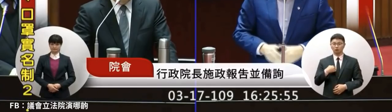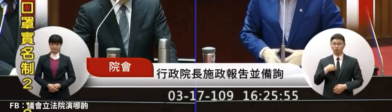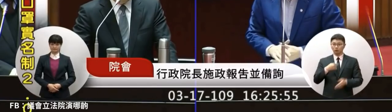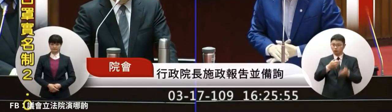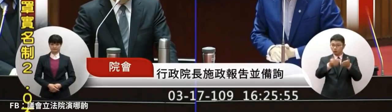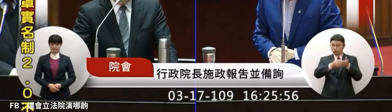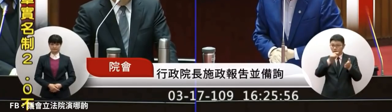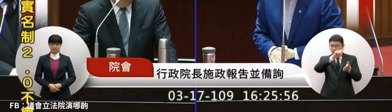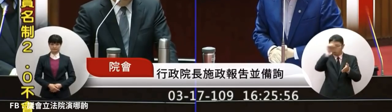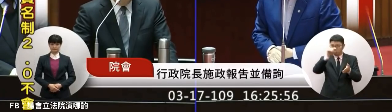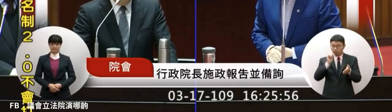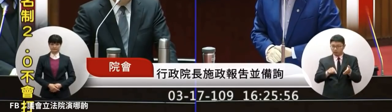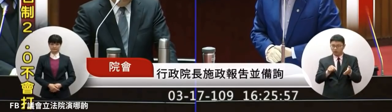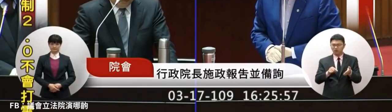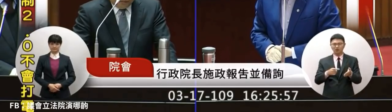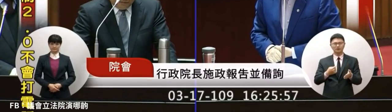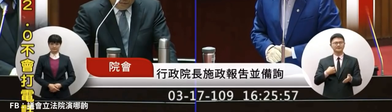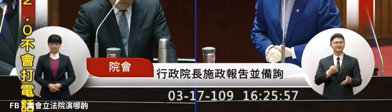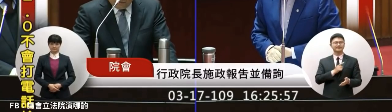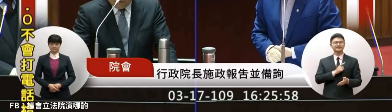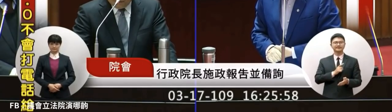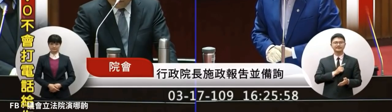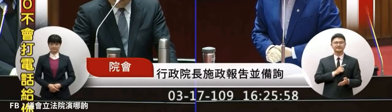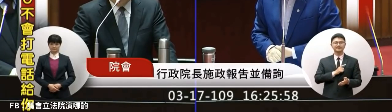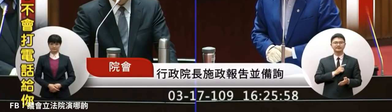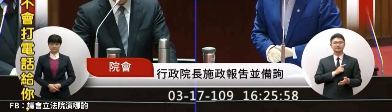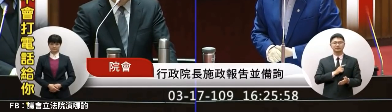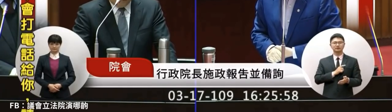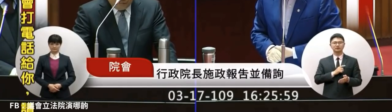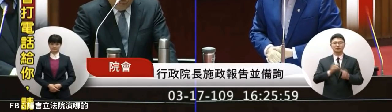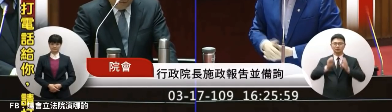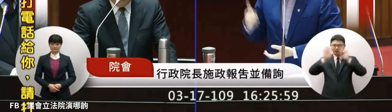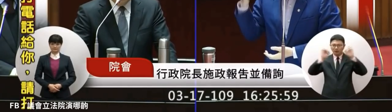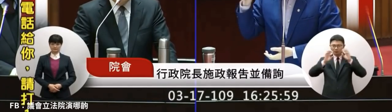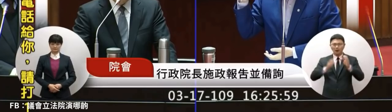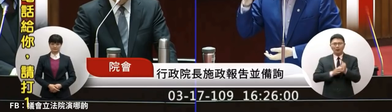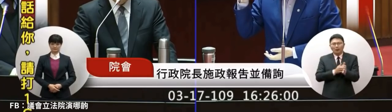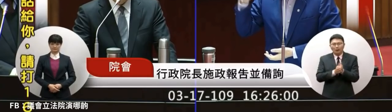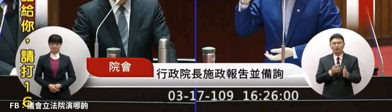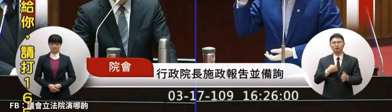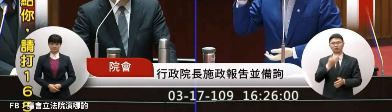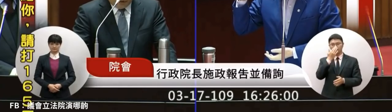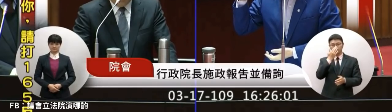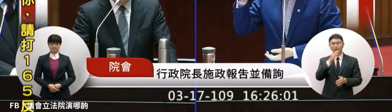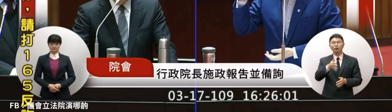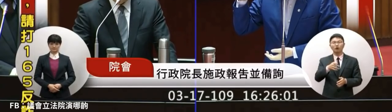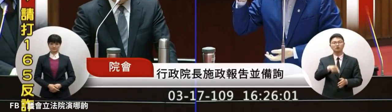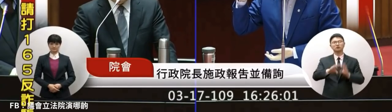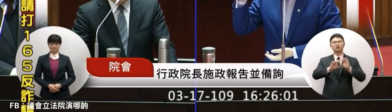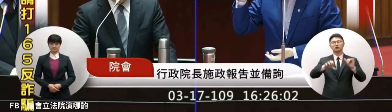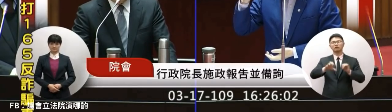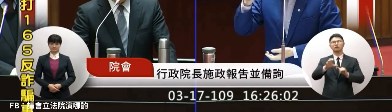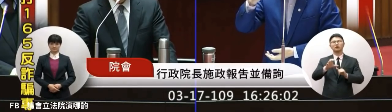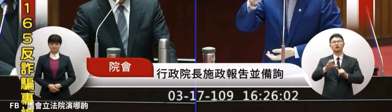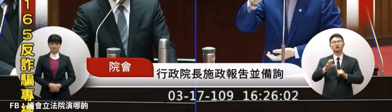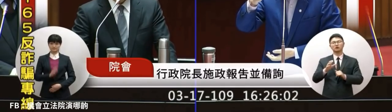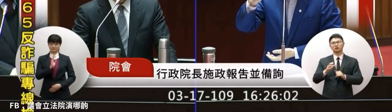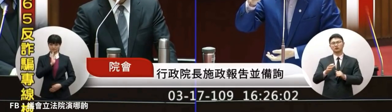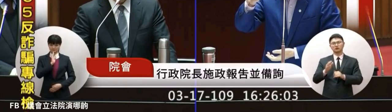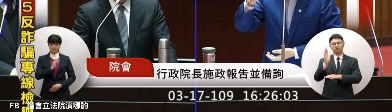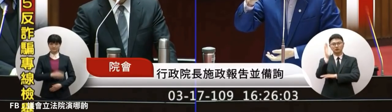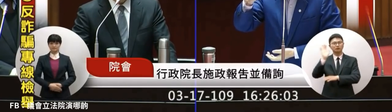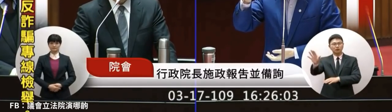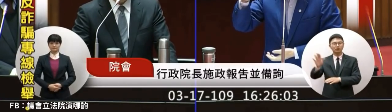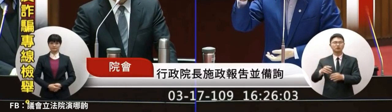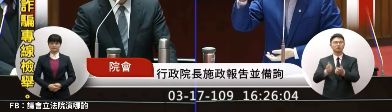号，因为我也不敢那么大声的去来做要求，因为这是地方税，对不对哈？ 是这样。 你